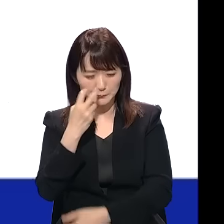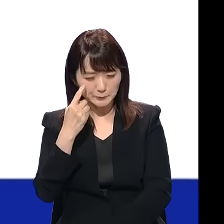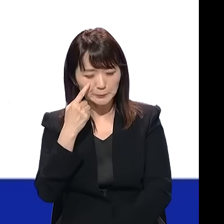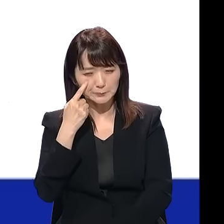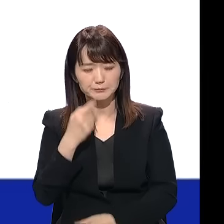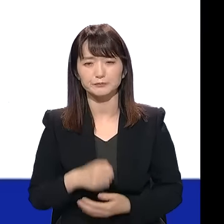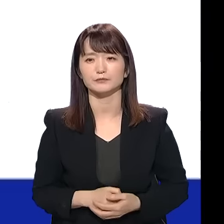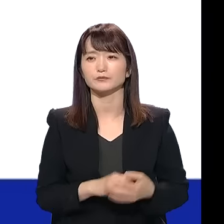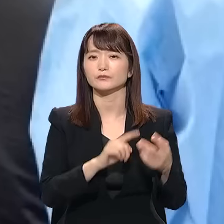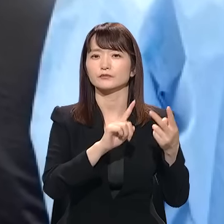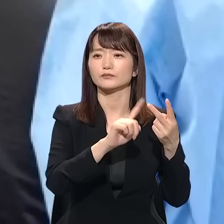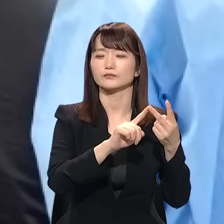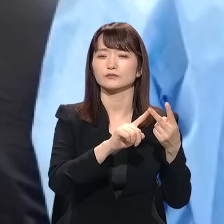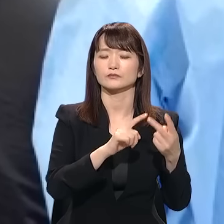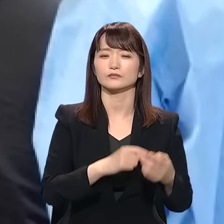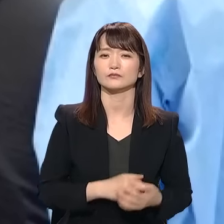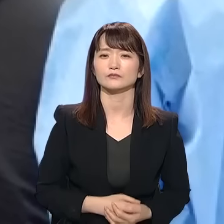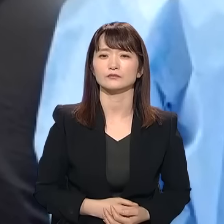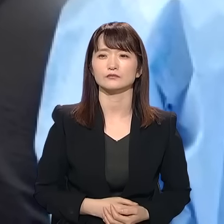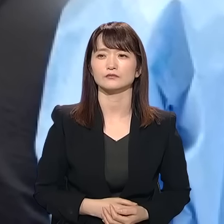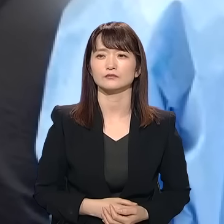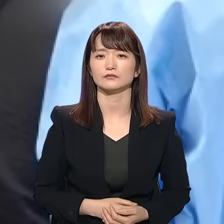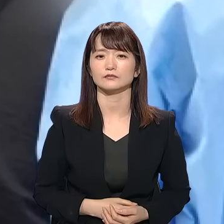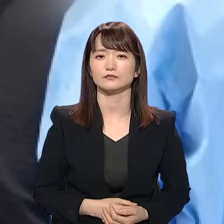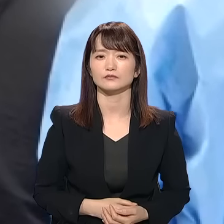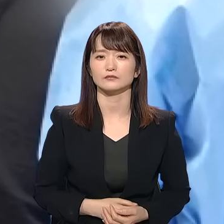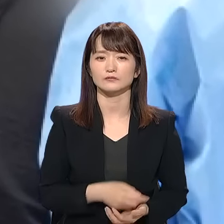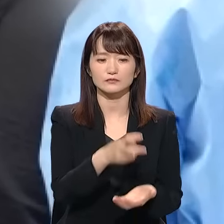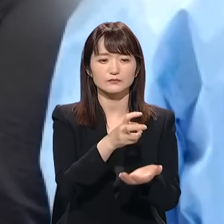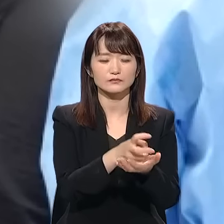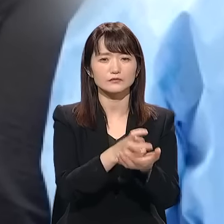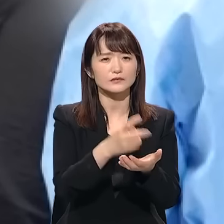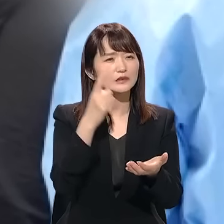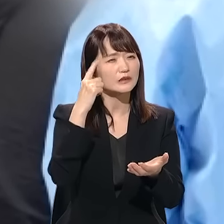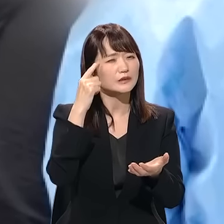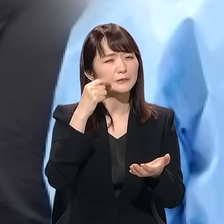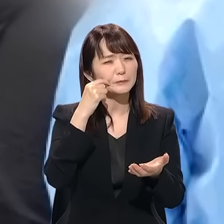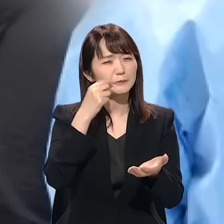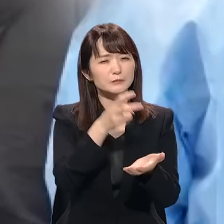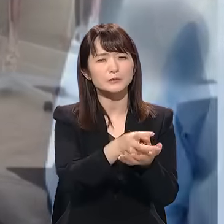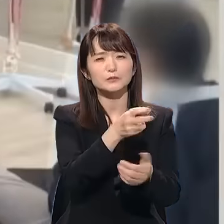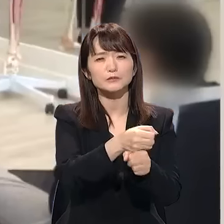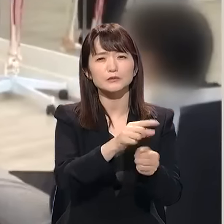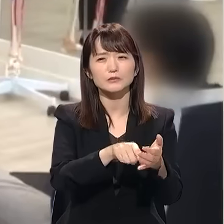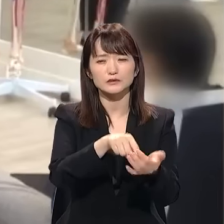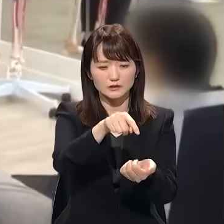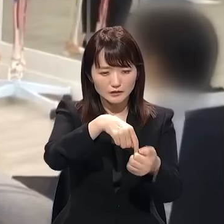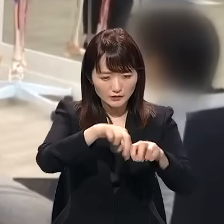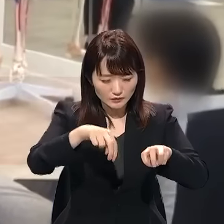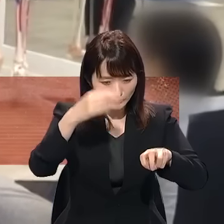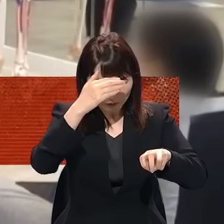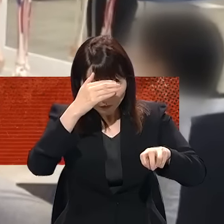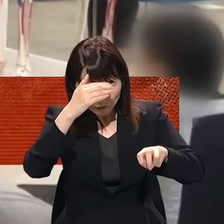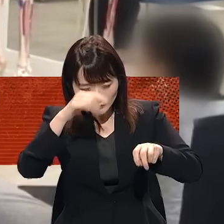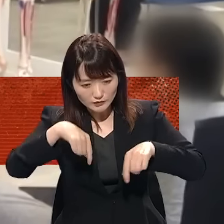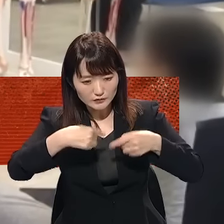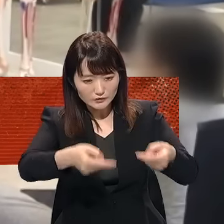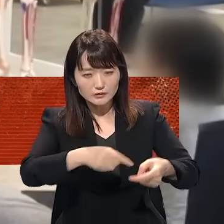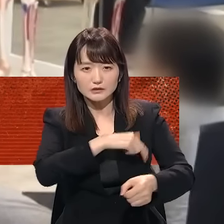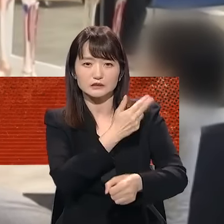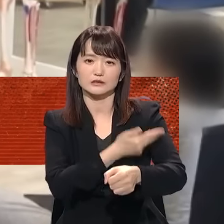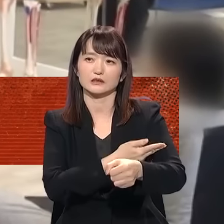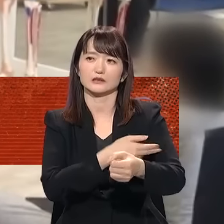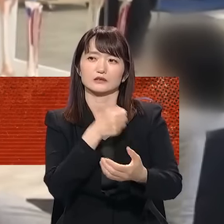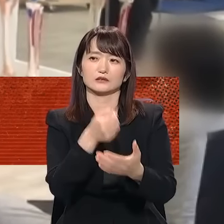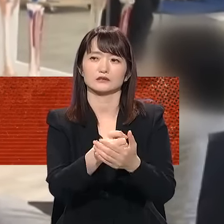두 번째는 법적으로이 생각을 못 했던 거 같아요 법을 만들 면수도 해부 참관에 딱히 자격이라는게